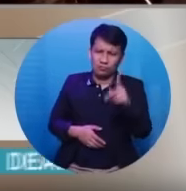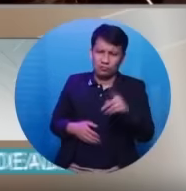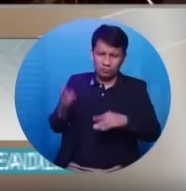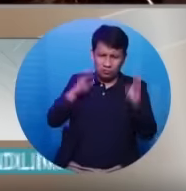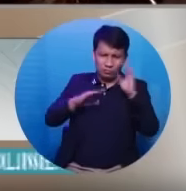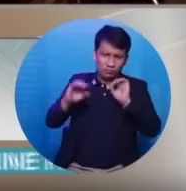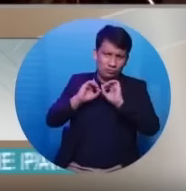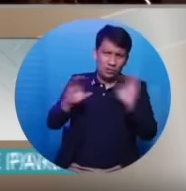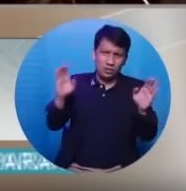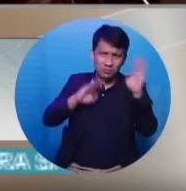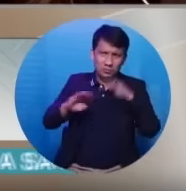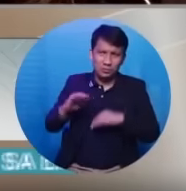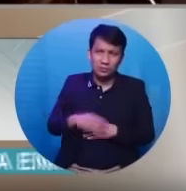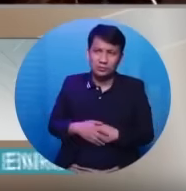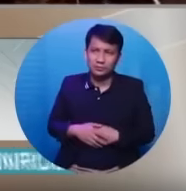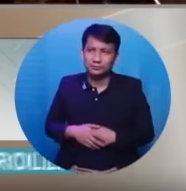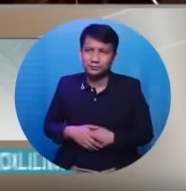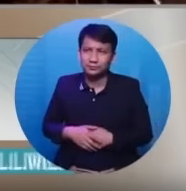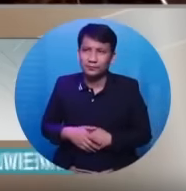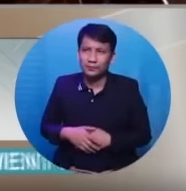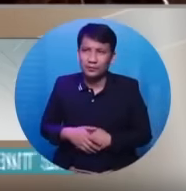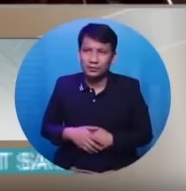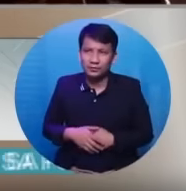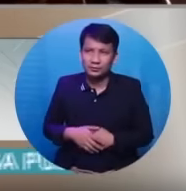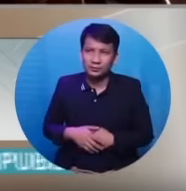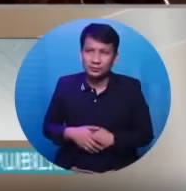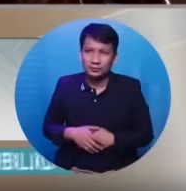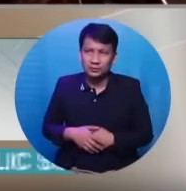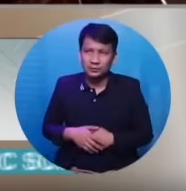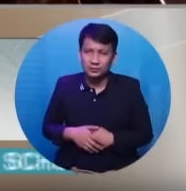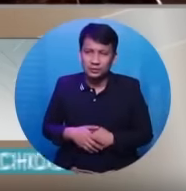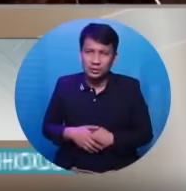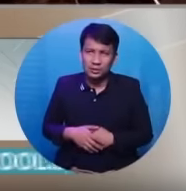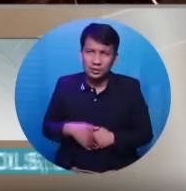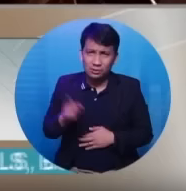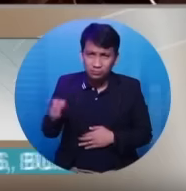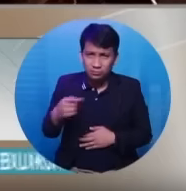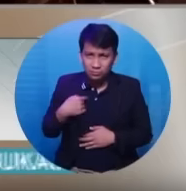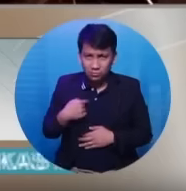Wala akong problema ron. Kasi, Sir Raffy, ako,